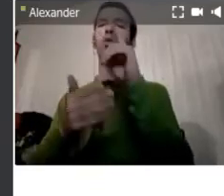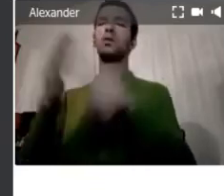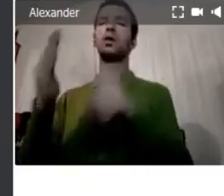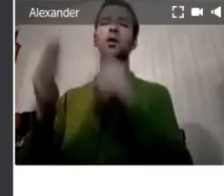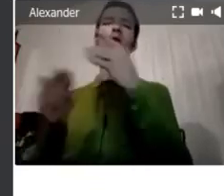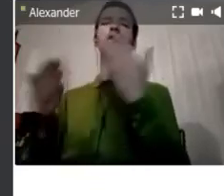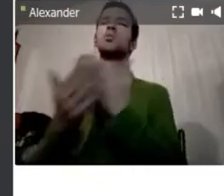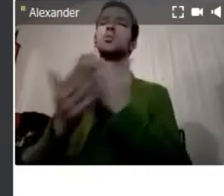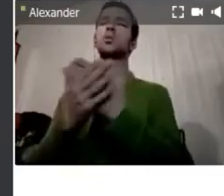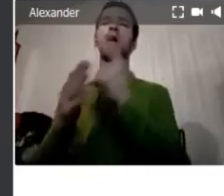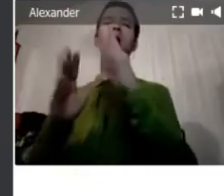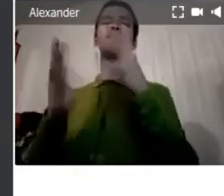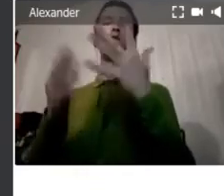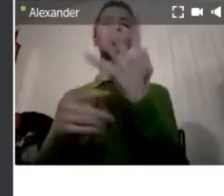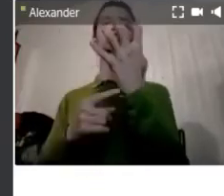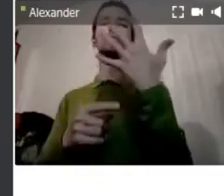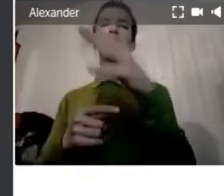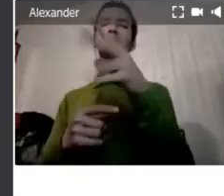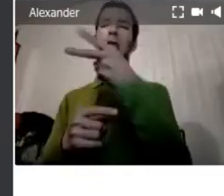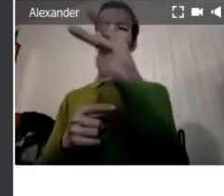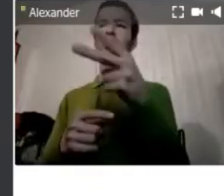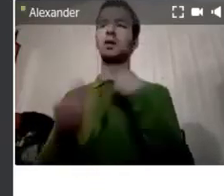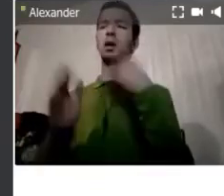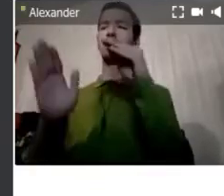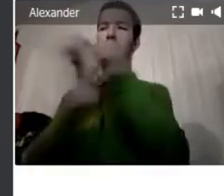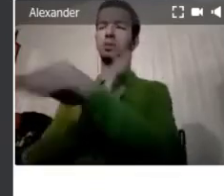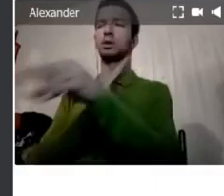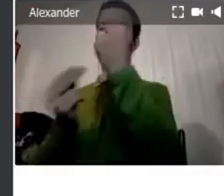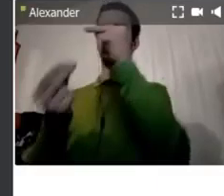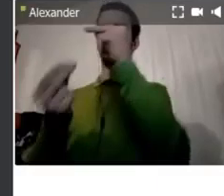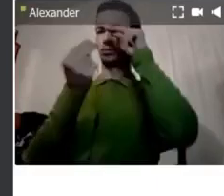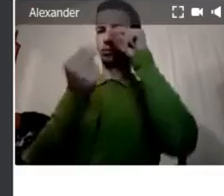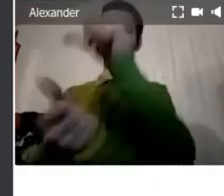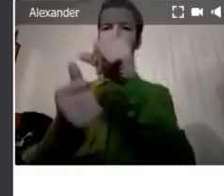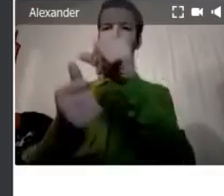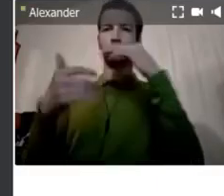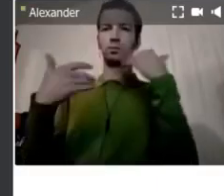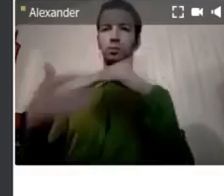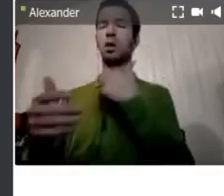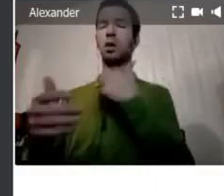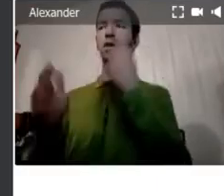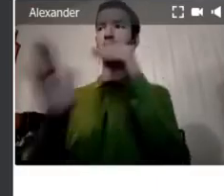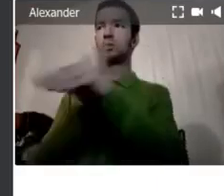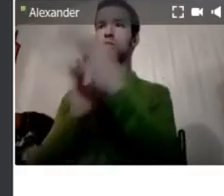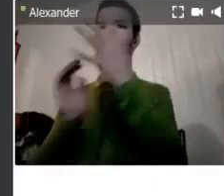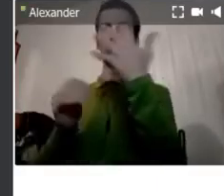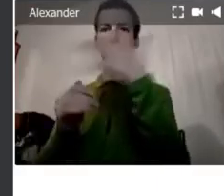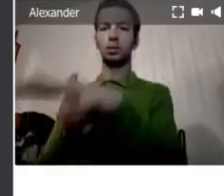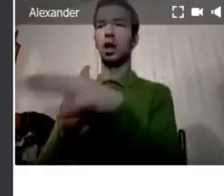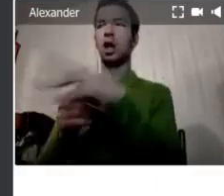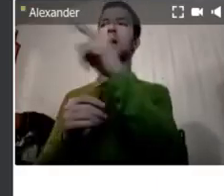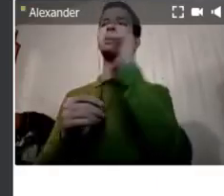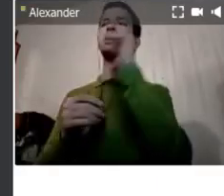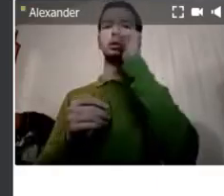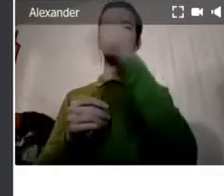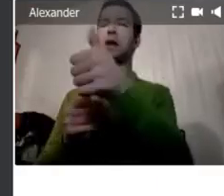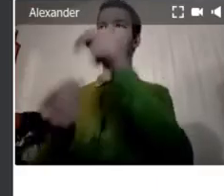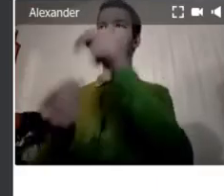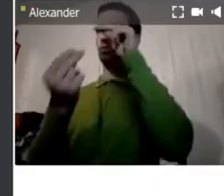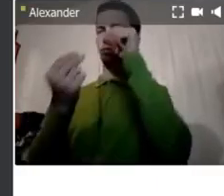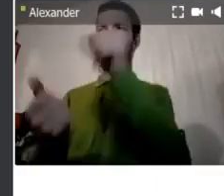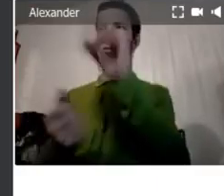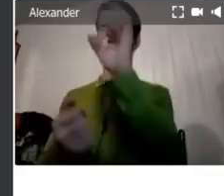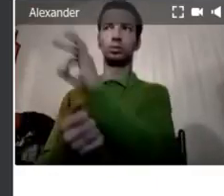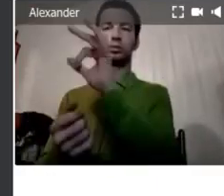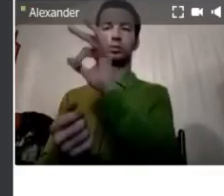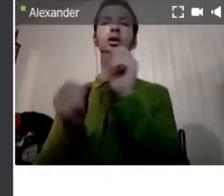я просто показываю реальный скриншот. И вот смотрите, у клиента в хранилище золота на